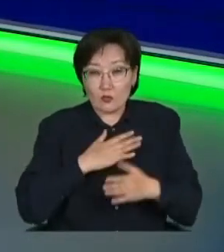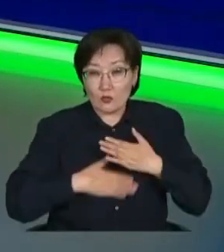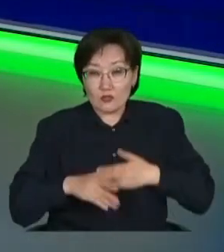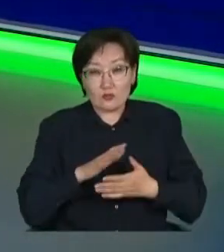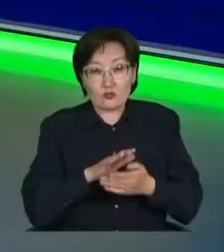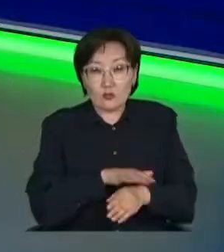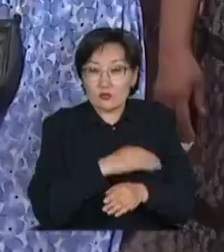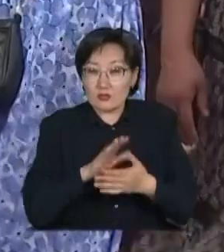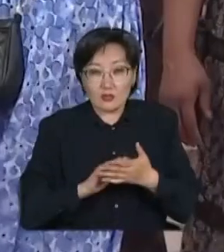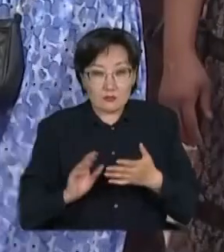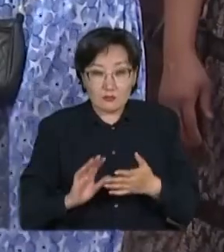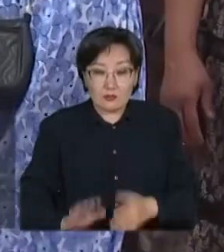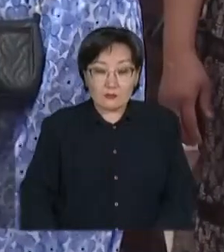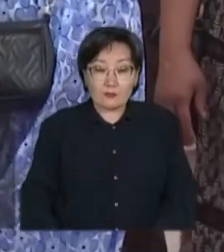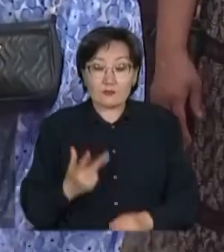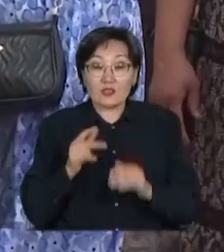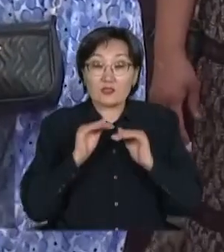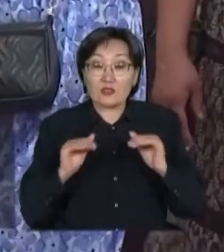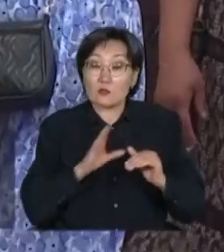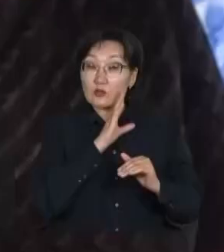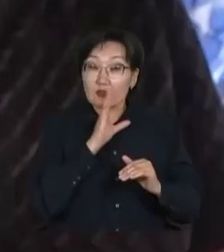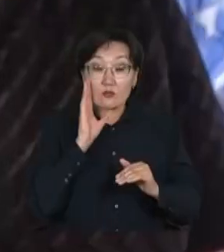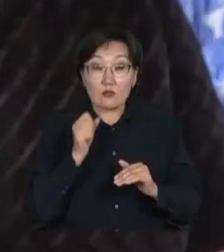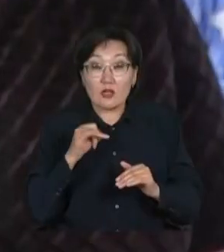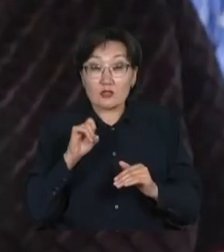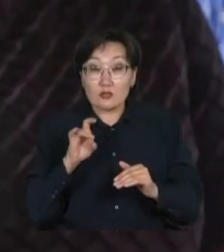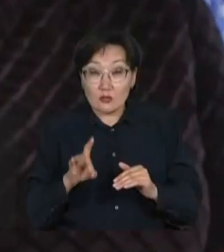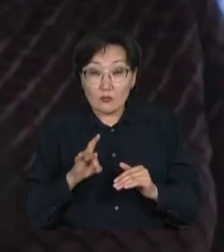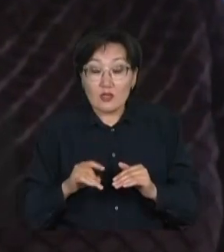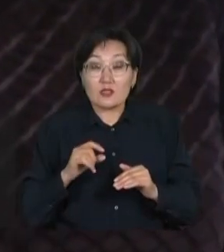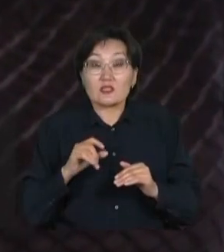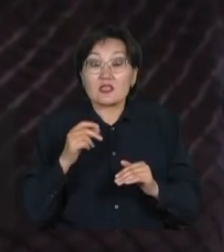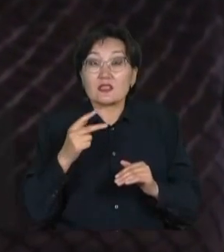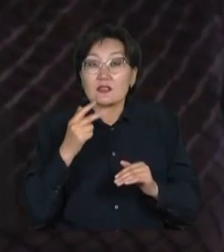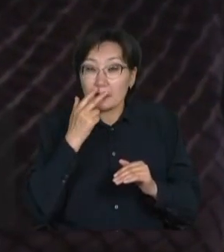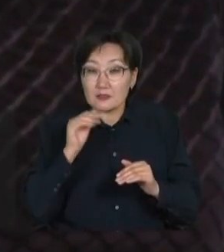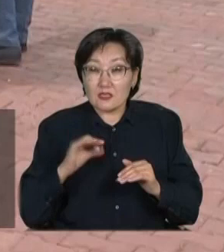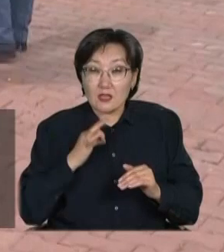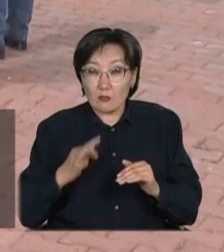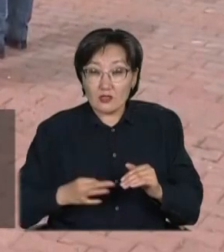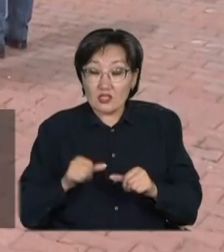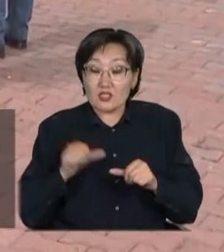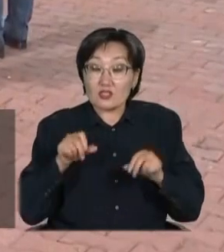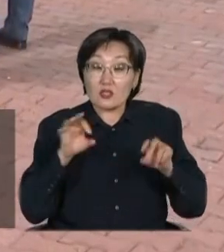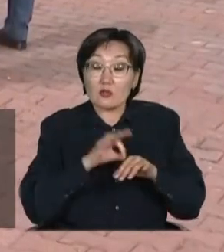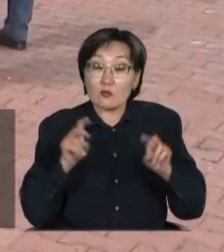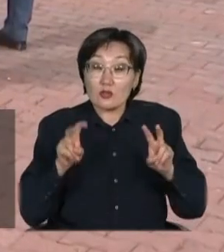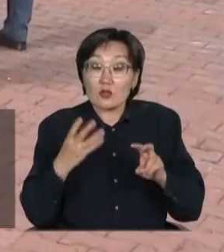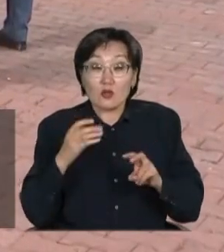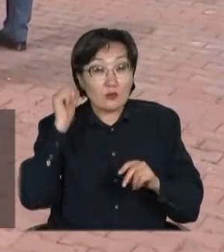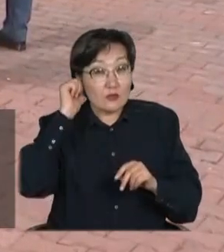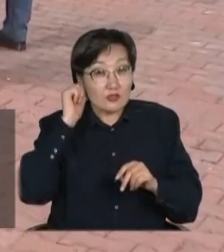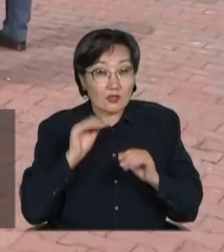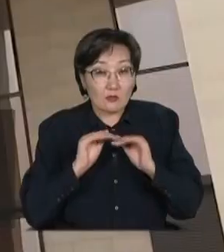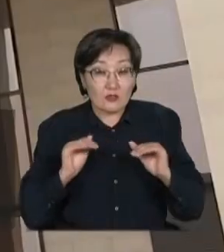созылмапты. Үш баланың анасы Айнұр Ағабекованың кенжесі ерекше диагнозбен туған. 4 жасар ұлының